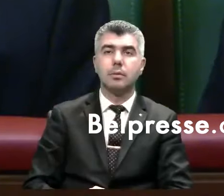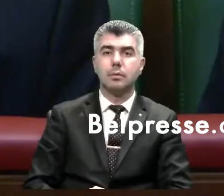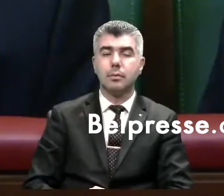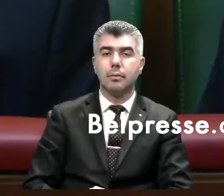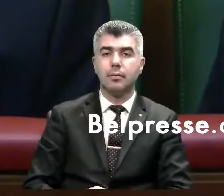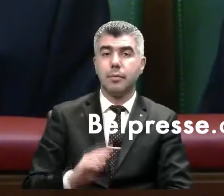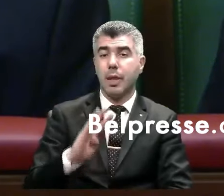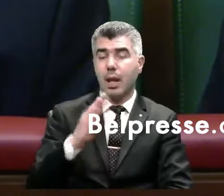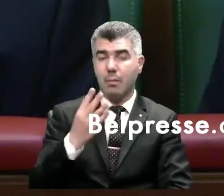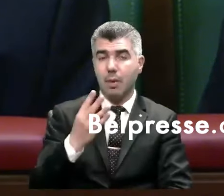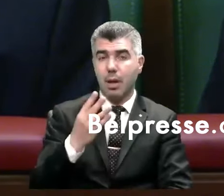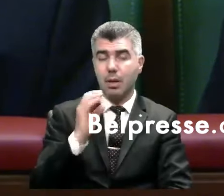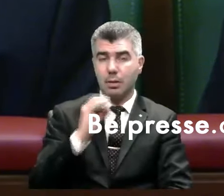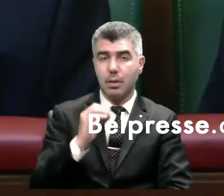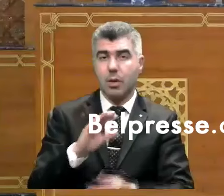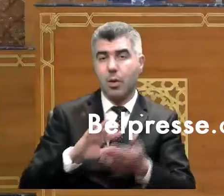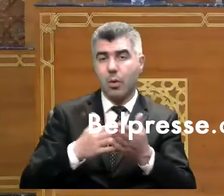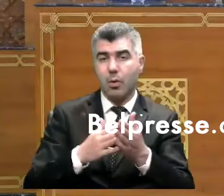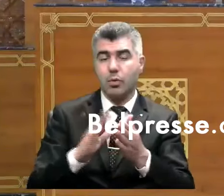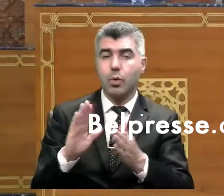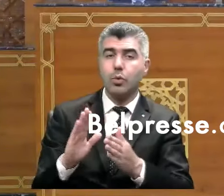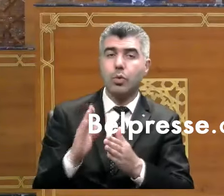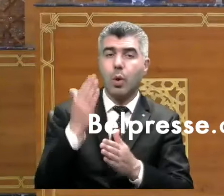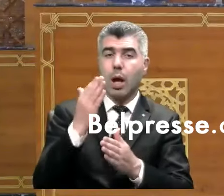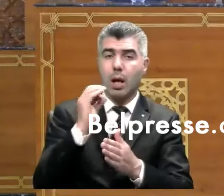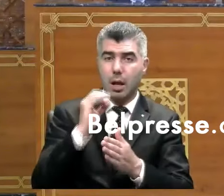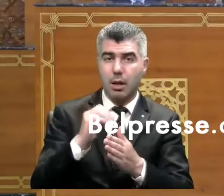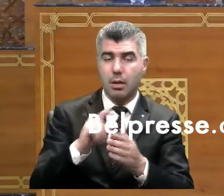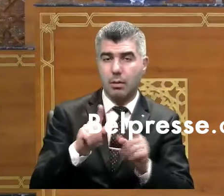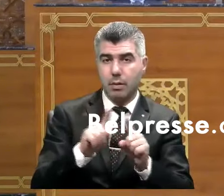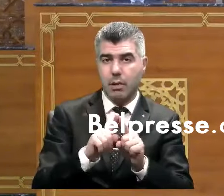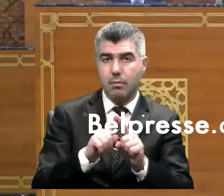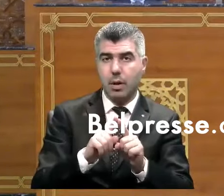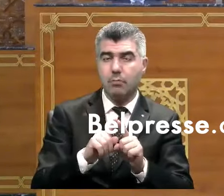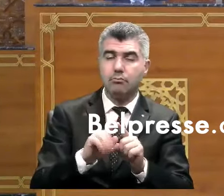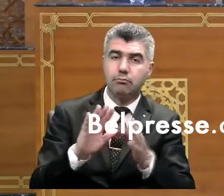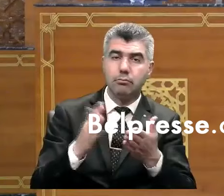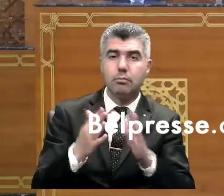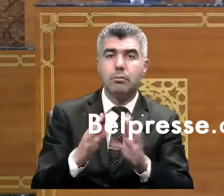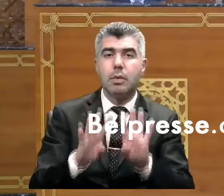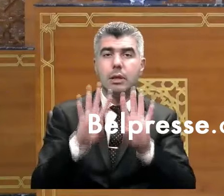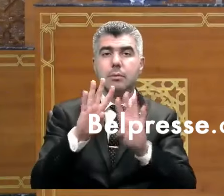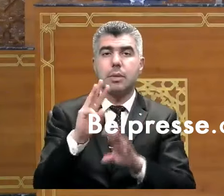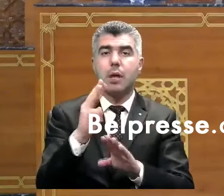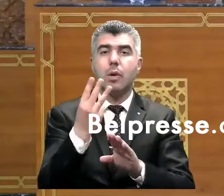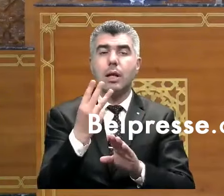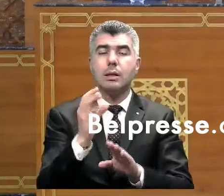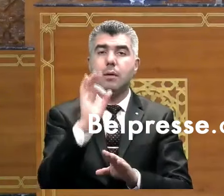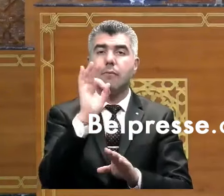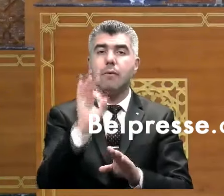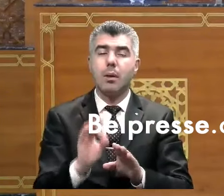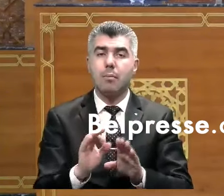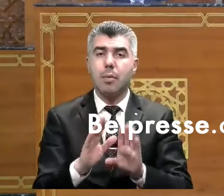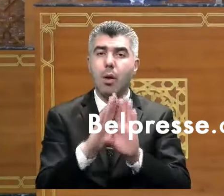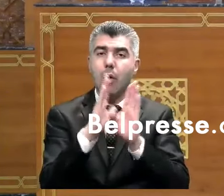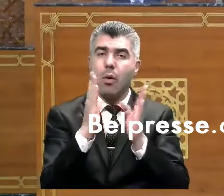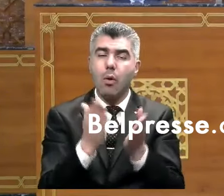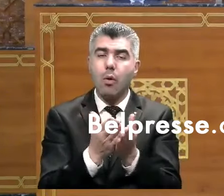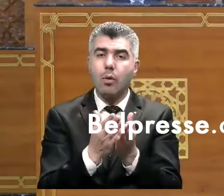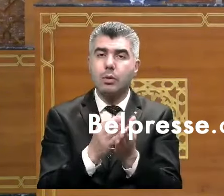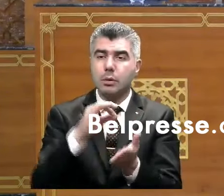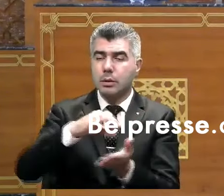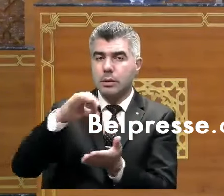اللي هي دكاله وسوس ماسه وتفيت واللي كتمثل 38 30% من المساحه الاجماليه